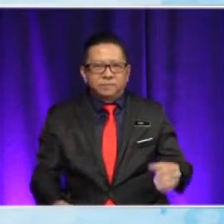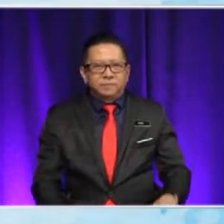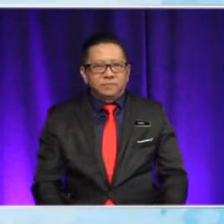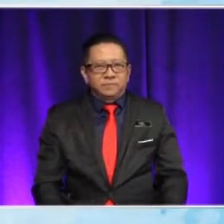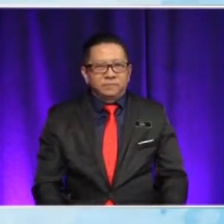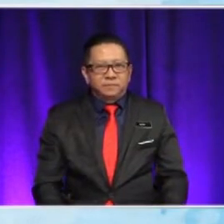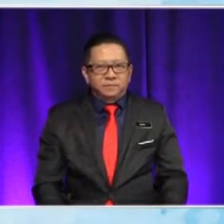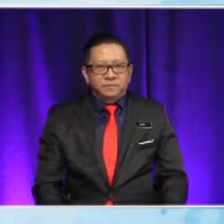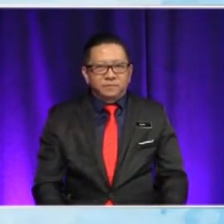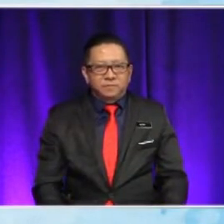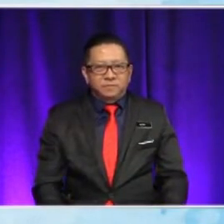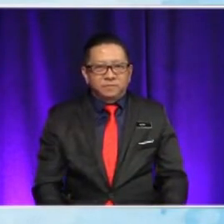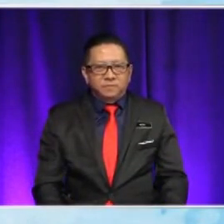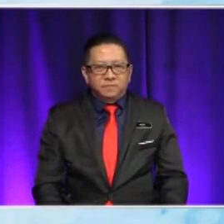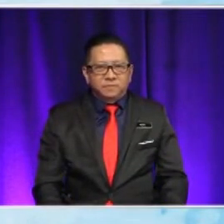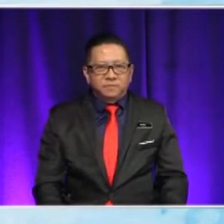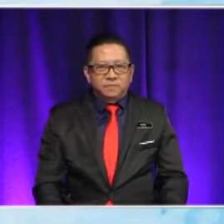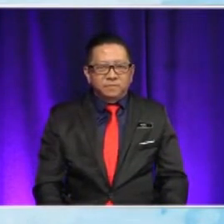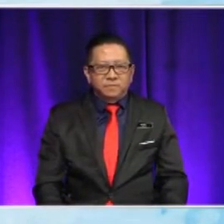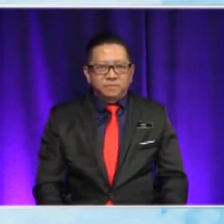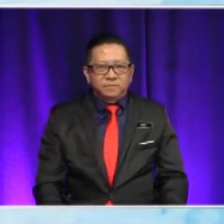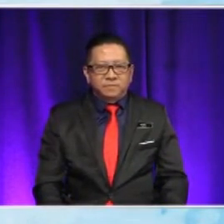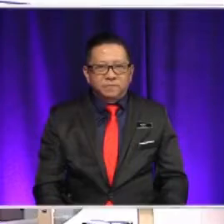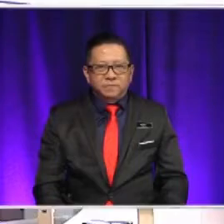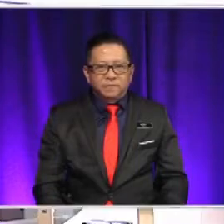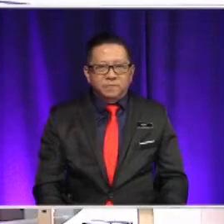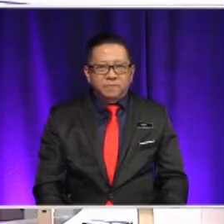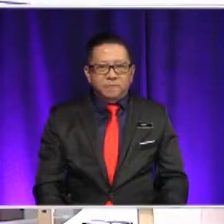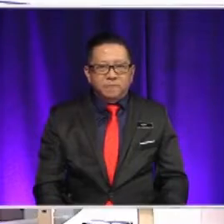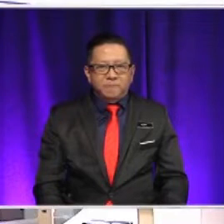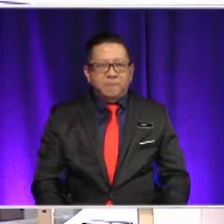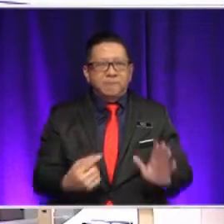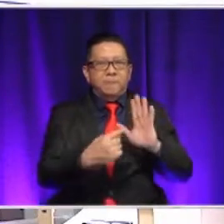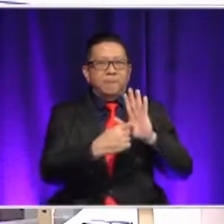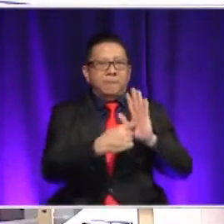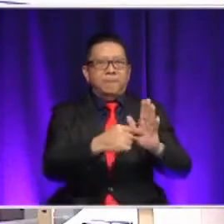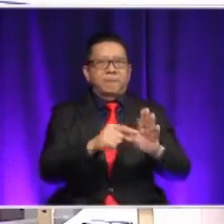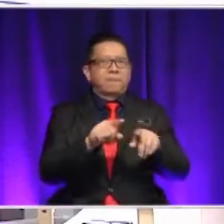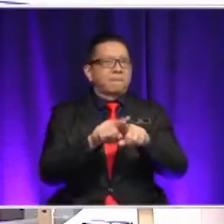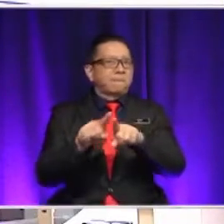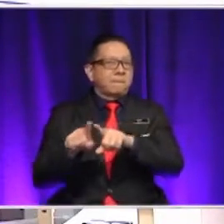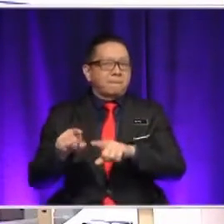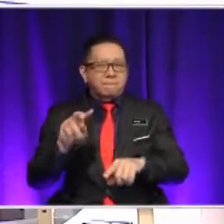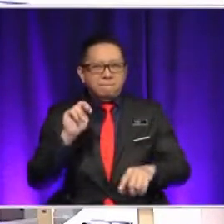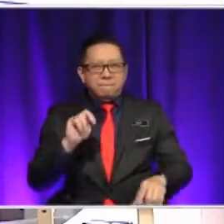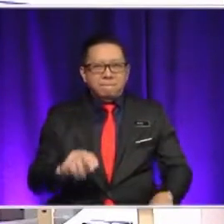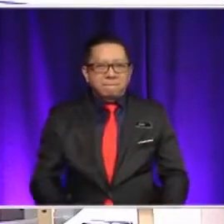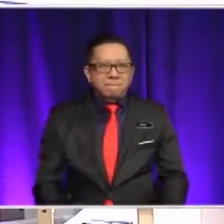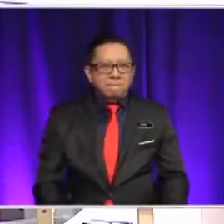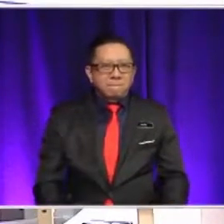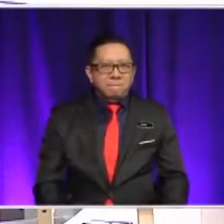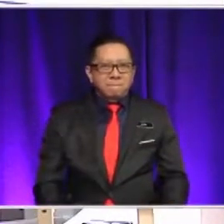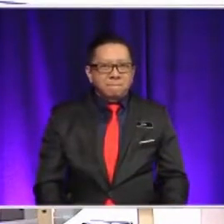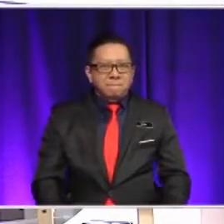kamu coba sebanyak itu kita tahu cahaya itu ah kita tunjuk kebiasaannya jika mereka rumah Oke sekarang kita ambil